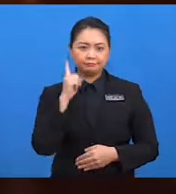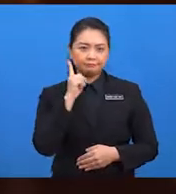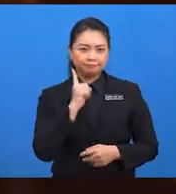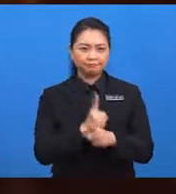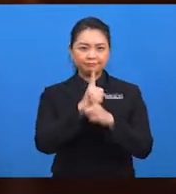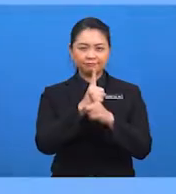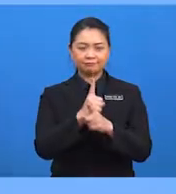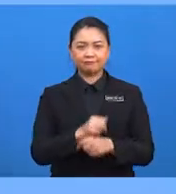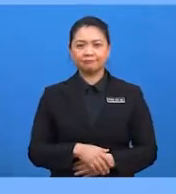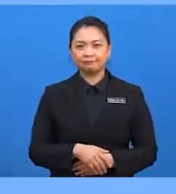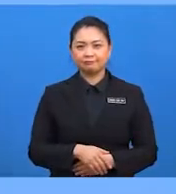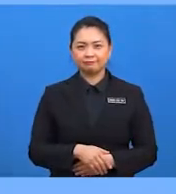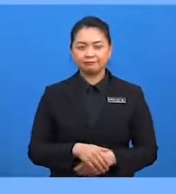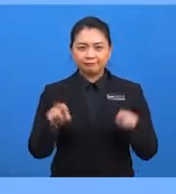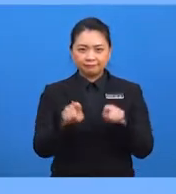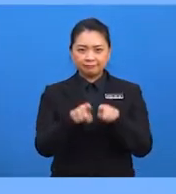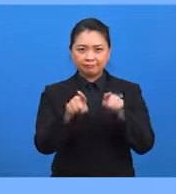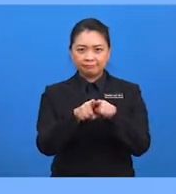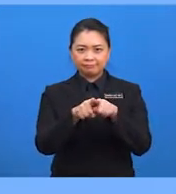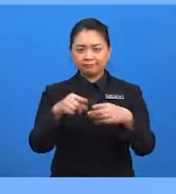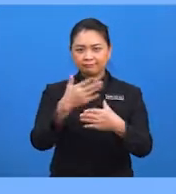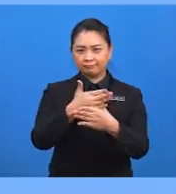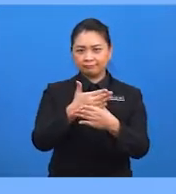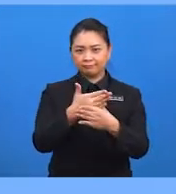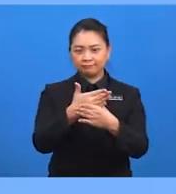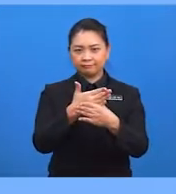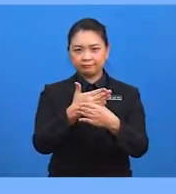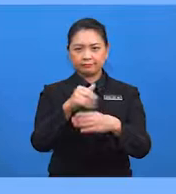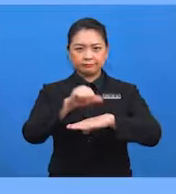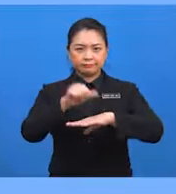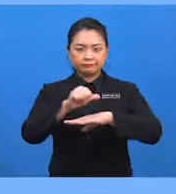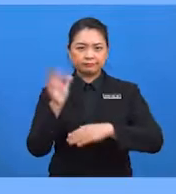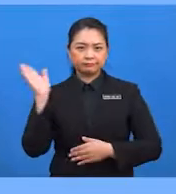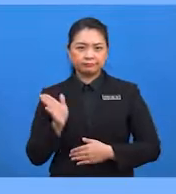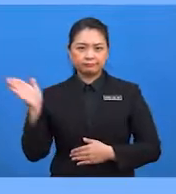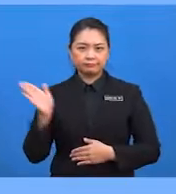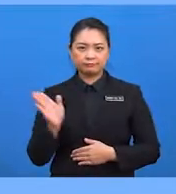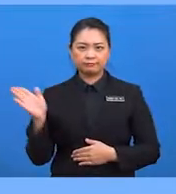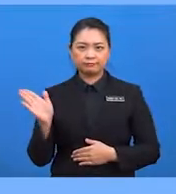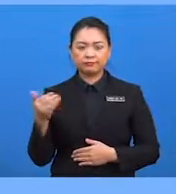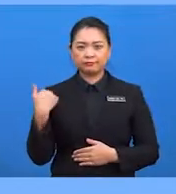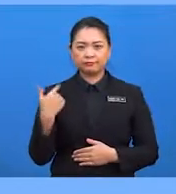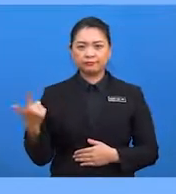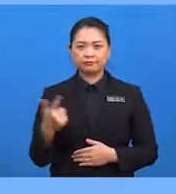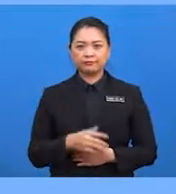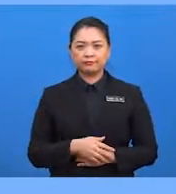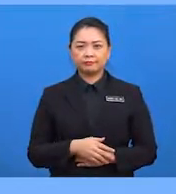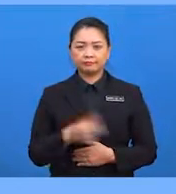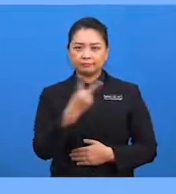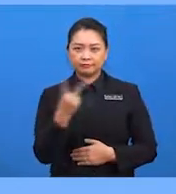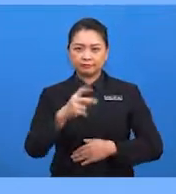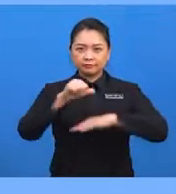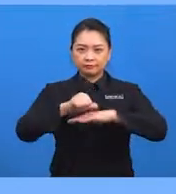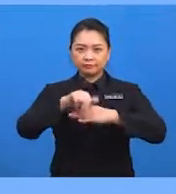Betul tu. Persamaan di antara asid nitrik dan asid metanoik ialah kedua-dua